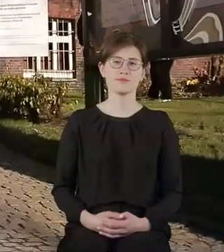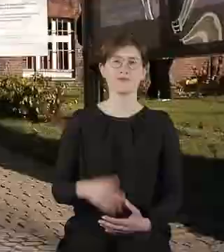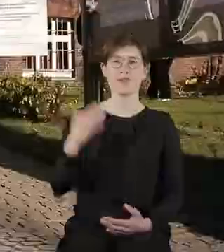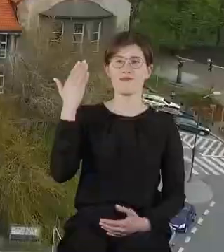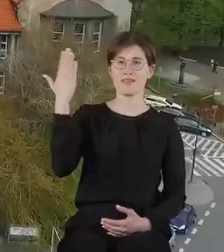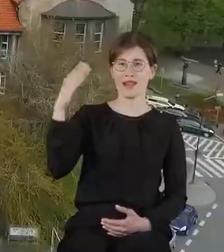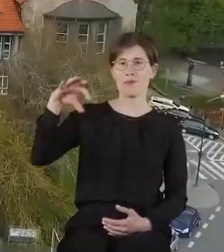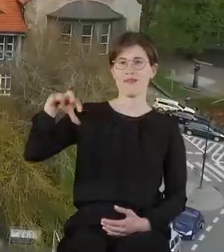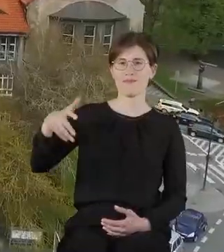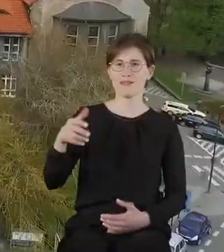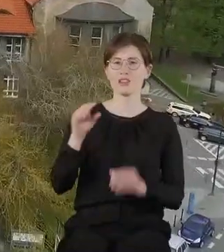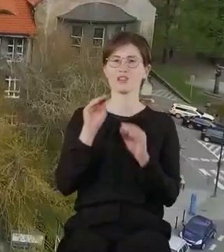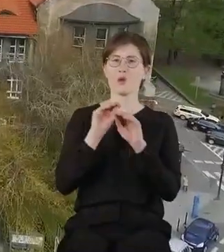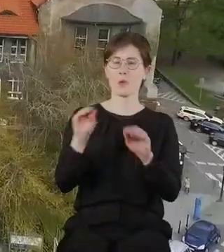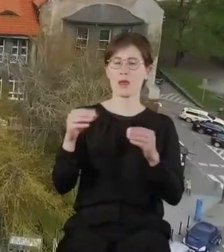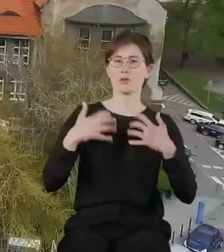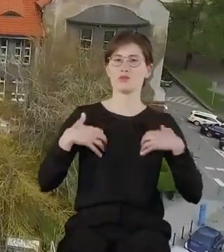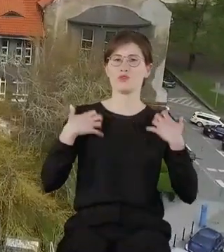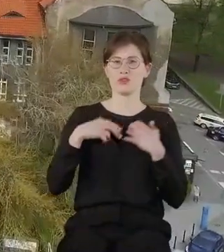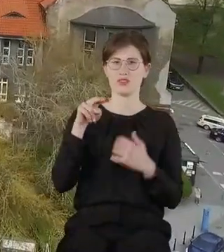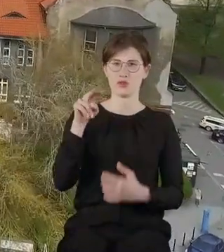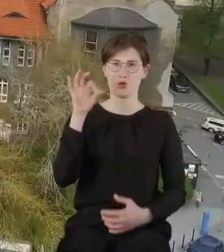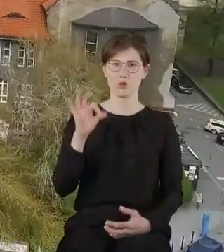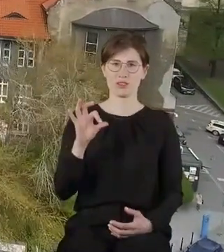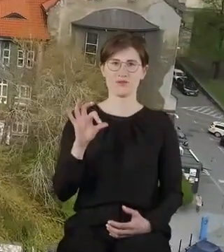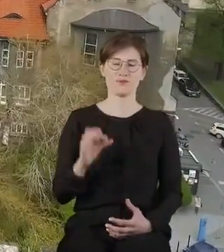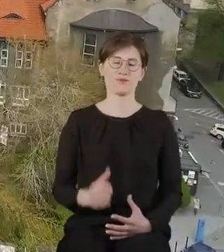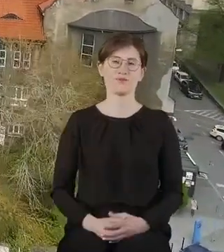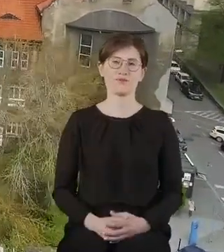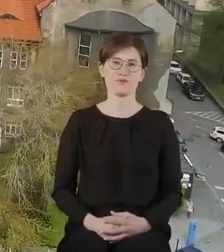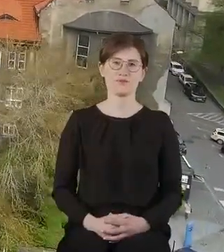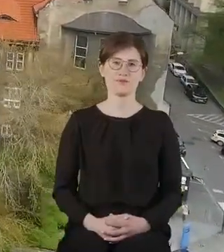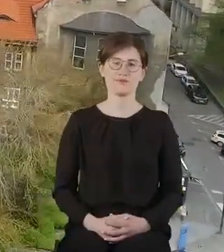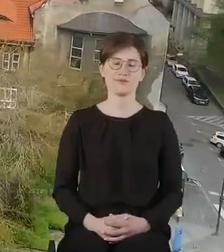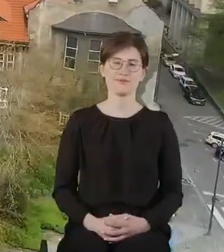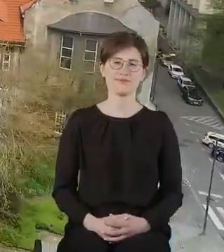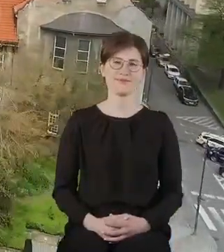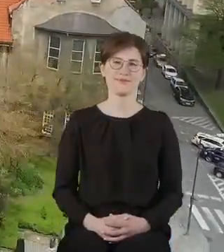Witamy na Wydziale Nauk Przyrodniczych UŚ.